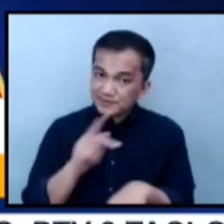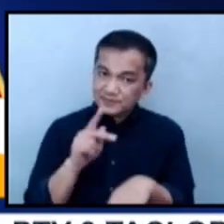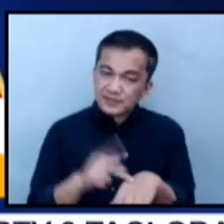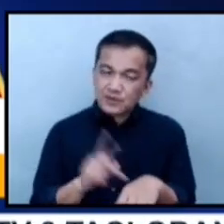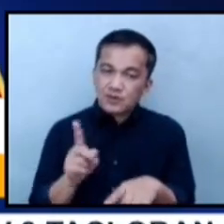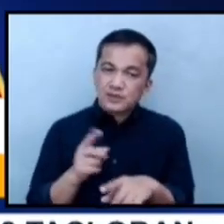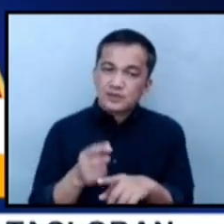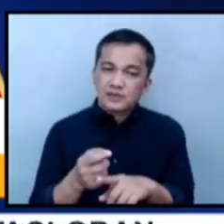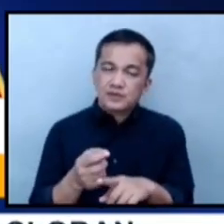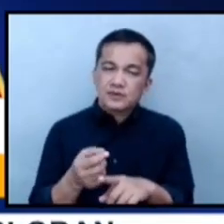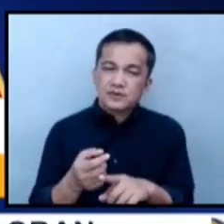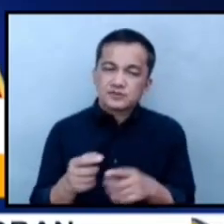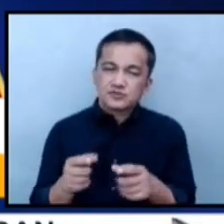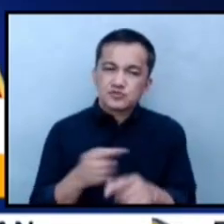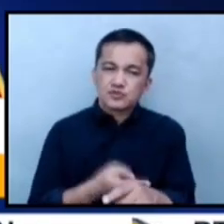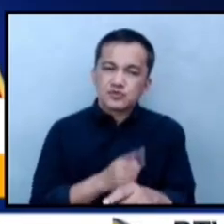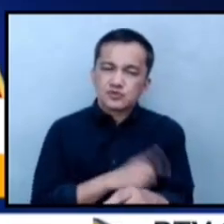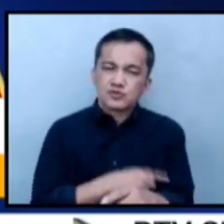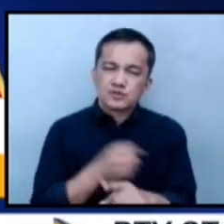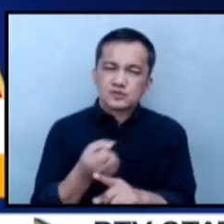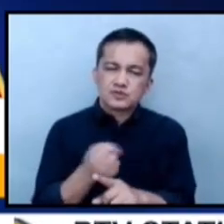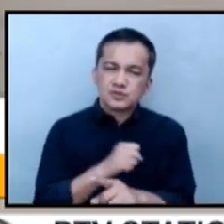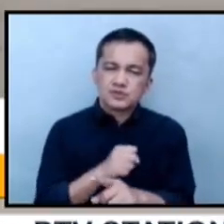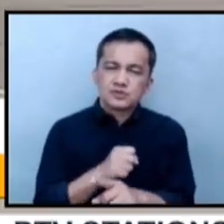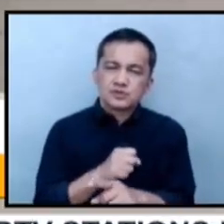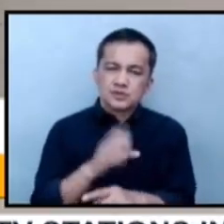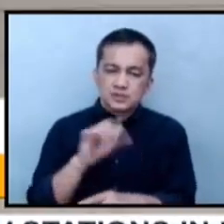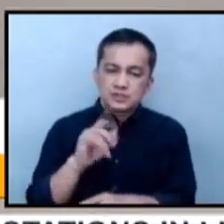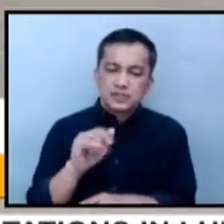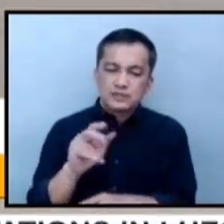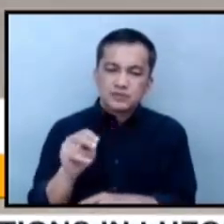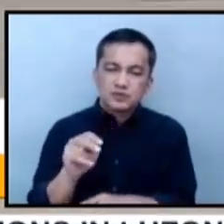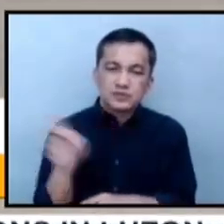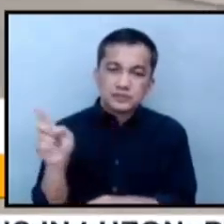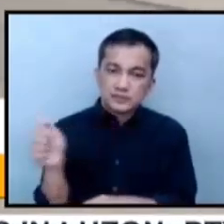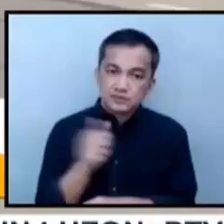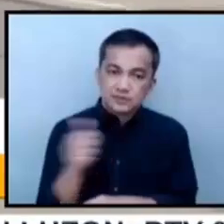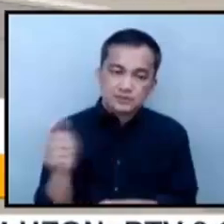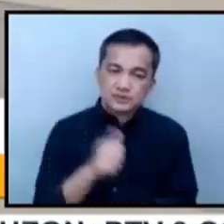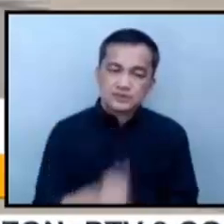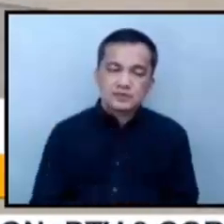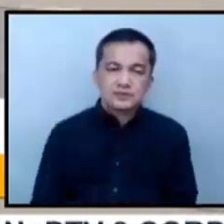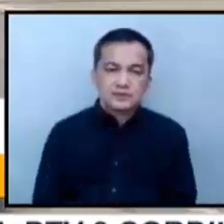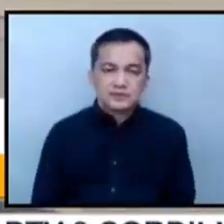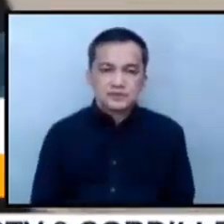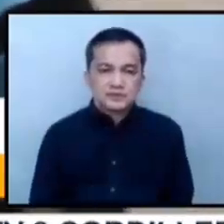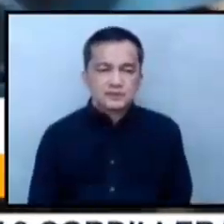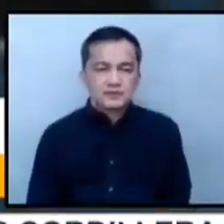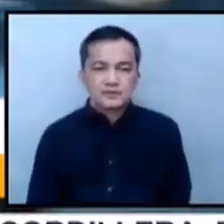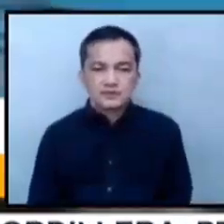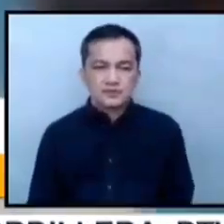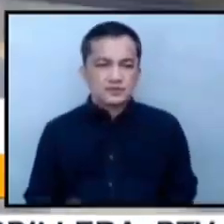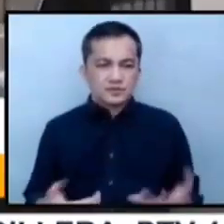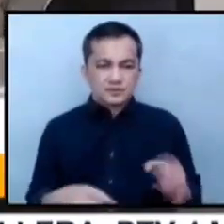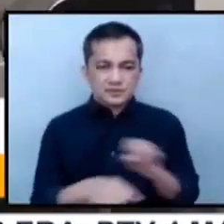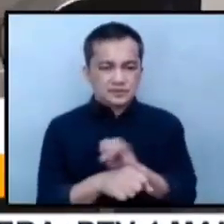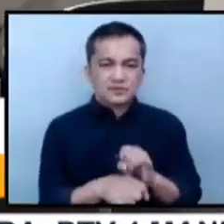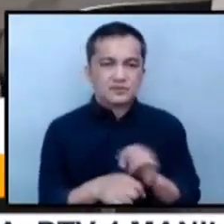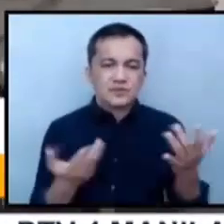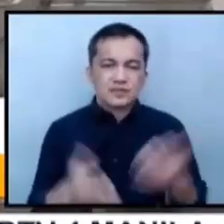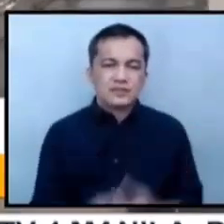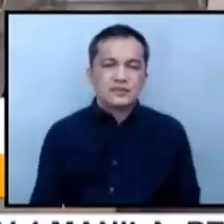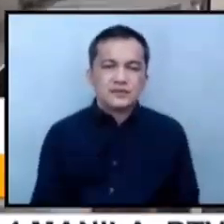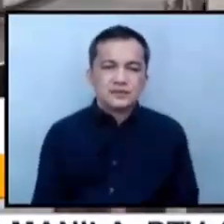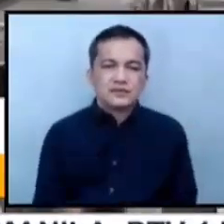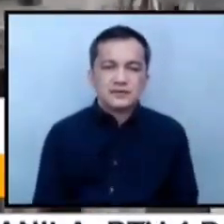Carbon emissions ay ang transportation sector at sa wala naman po tayong matinding industrialisasyon eh ang